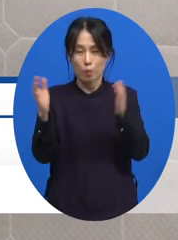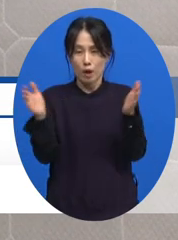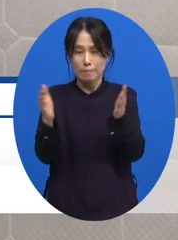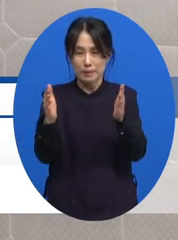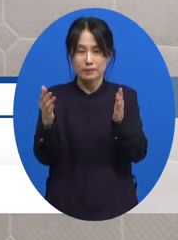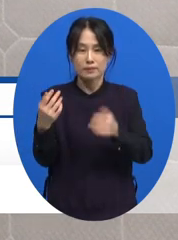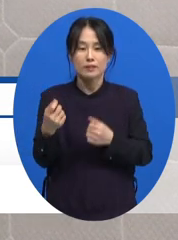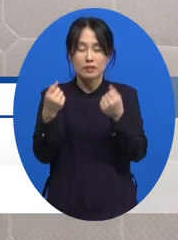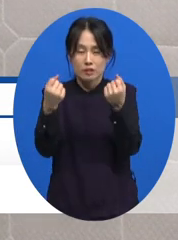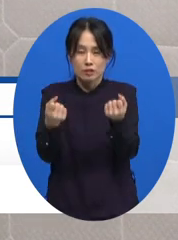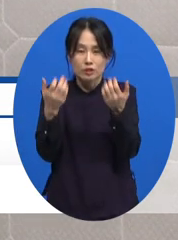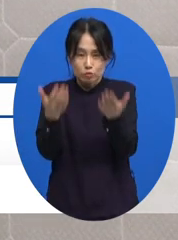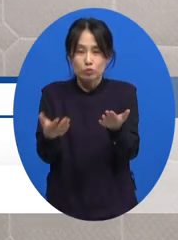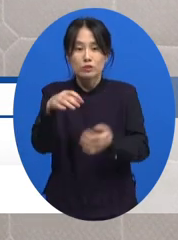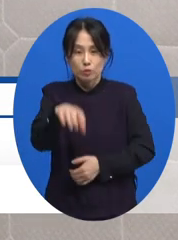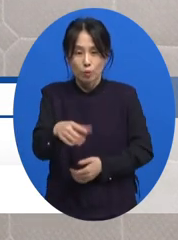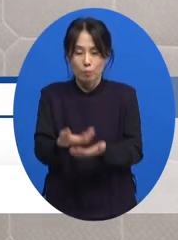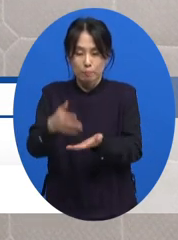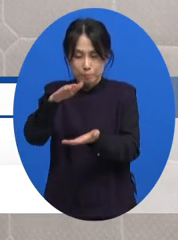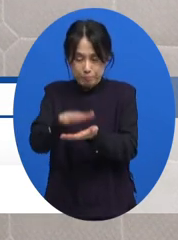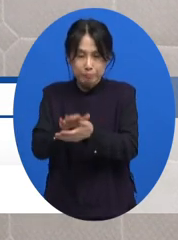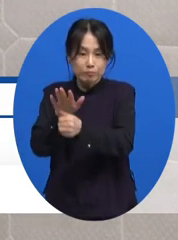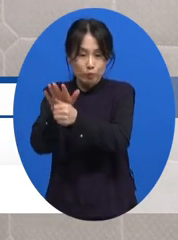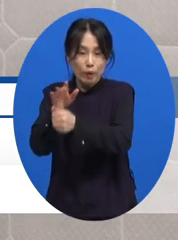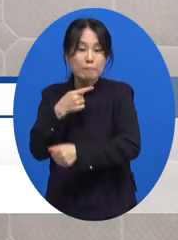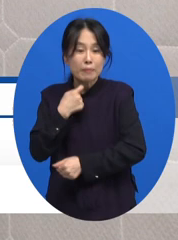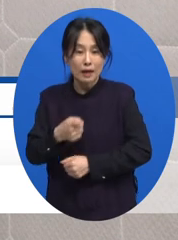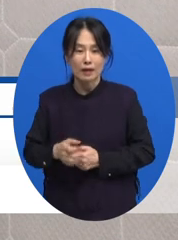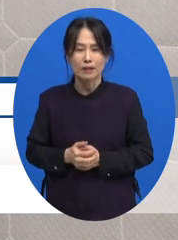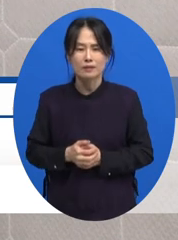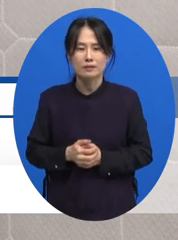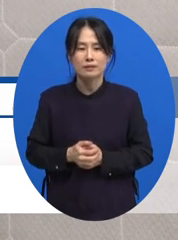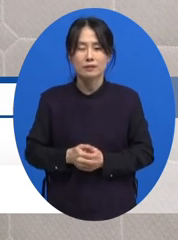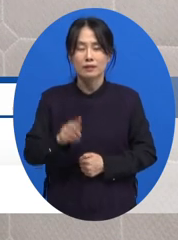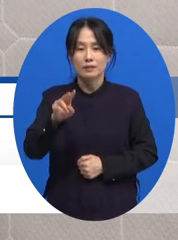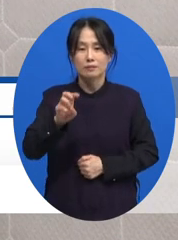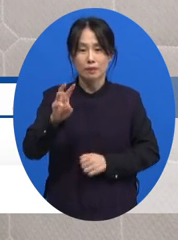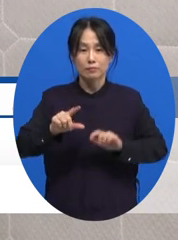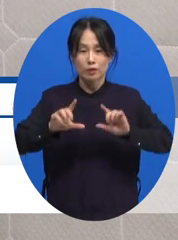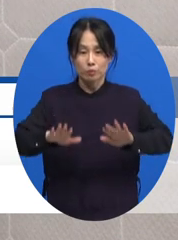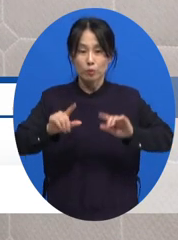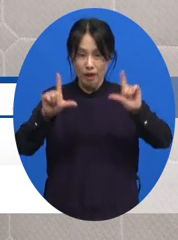아파트 경비 청소 노동자 휴게시설 개선을 지원하였습니다 23년도에도